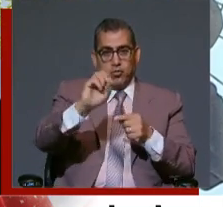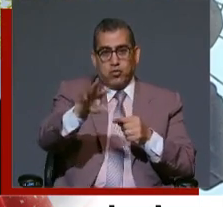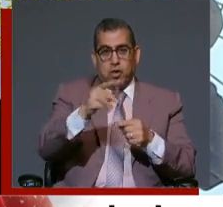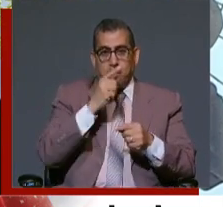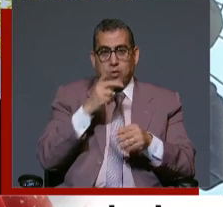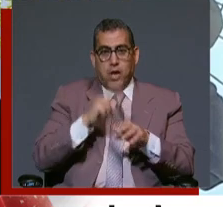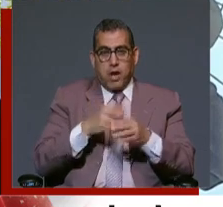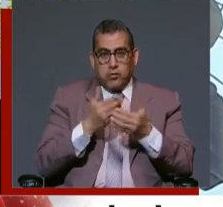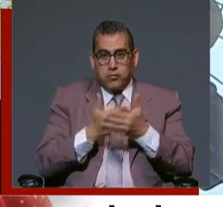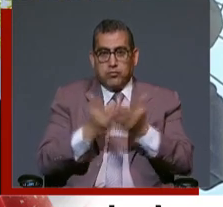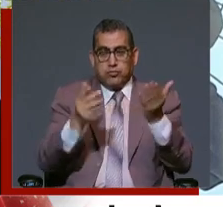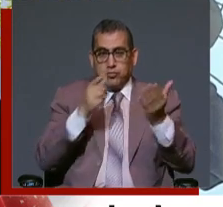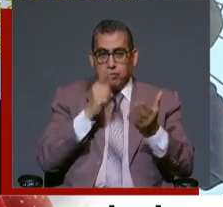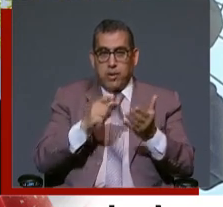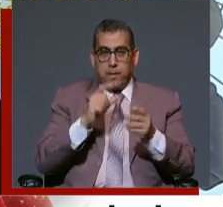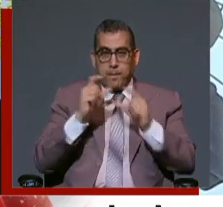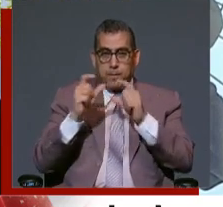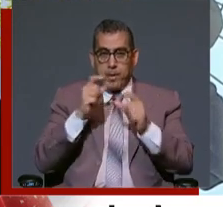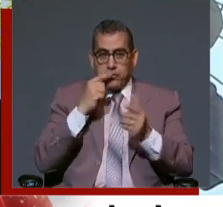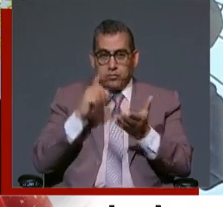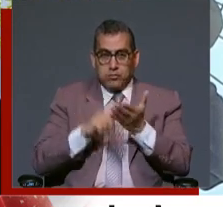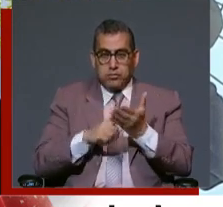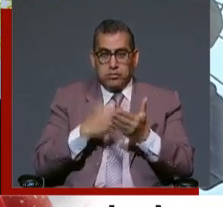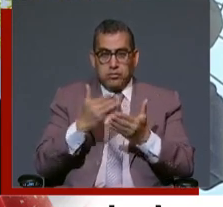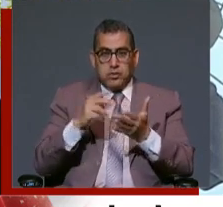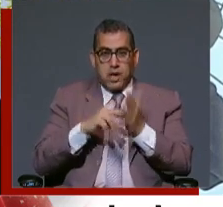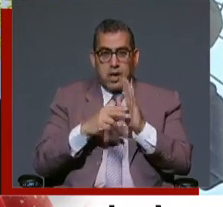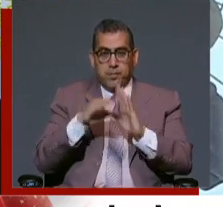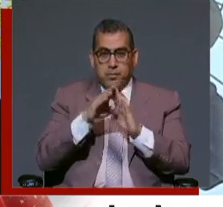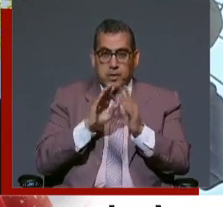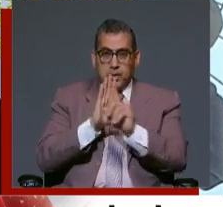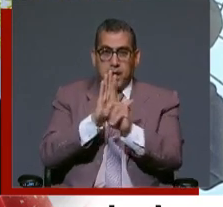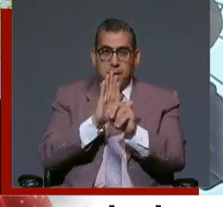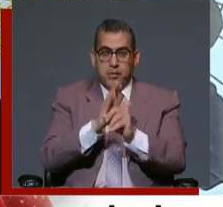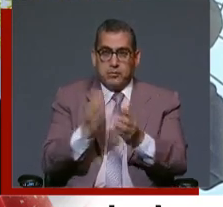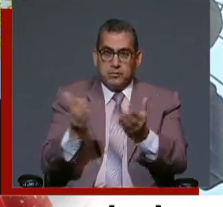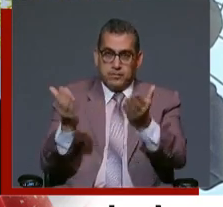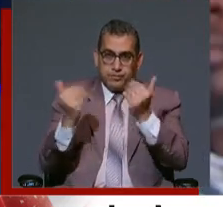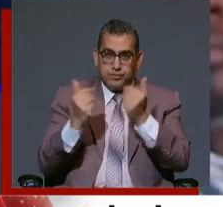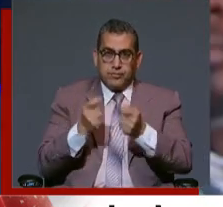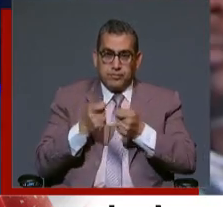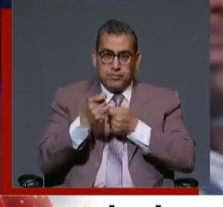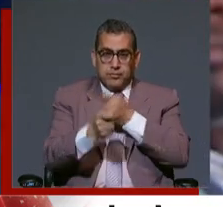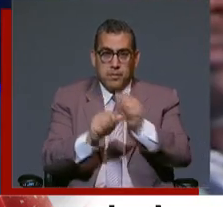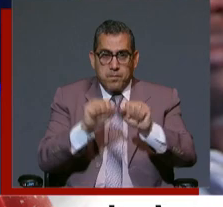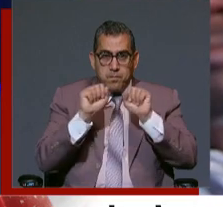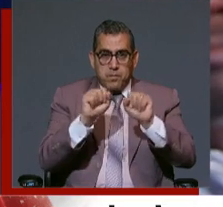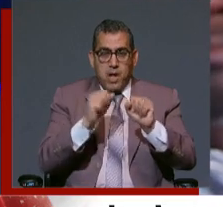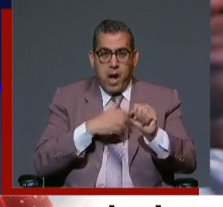وتنشر البنك ضمانات ائتمانية جزئية لدعم تعبئة التمويل الخاص